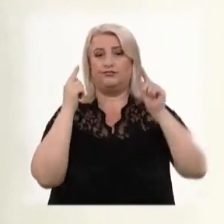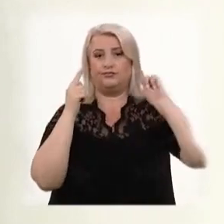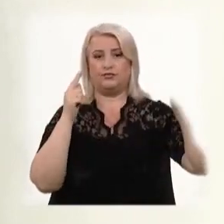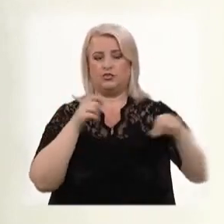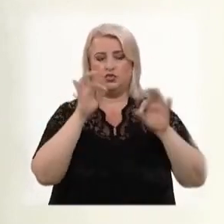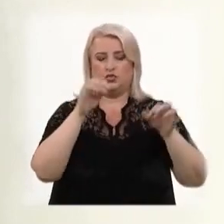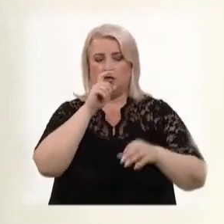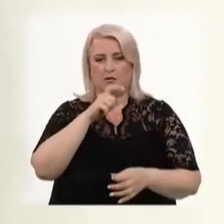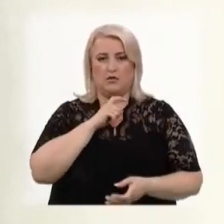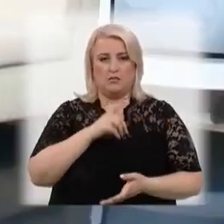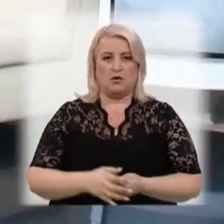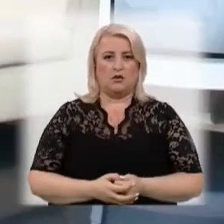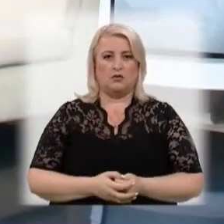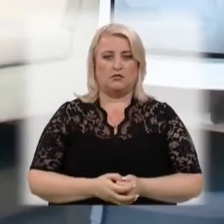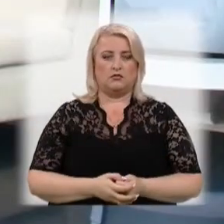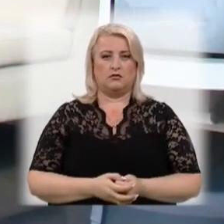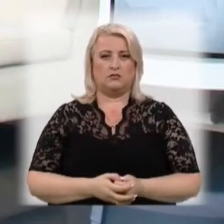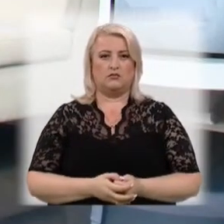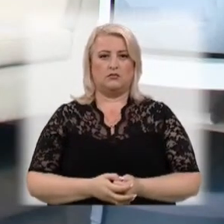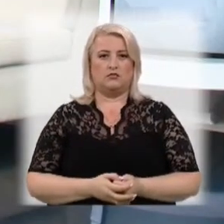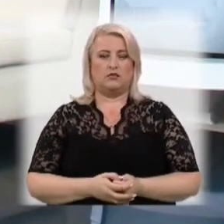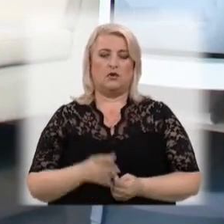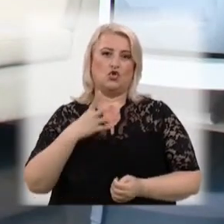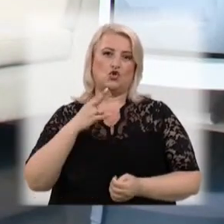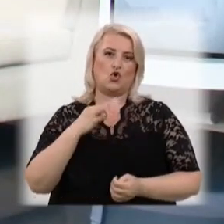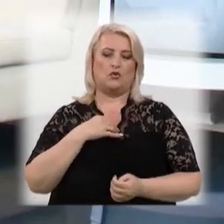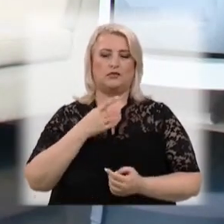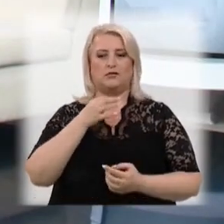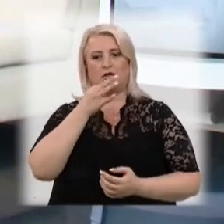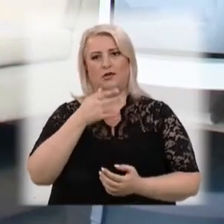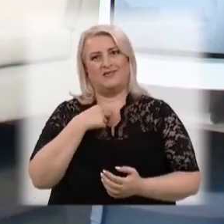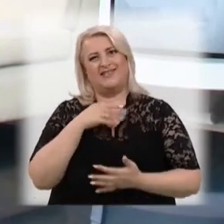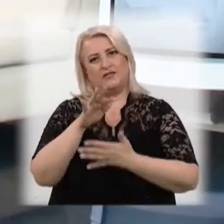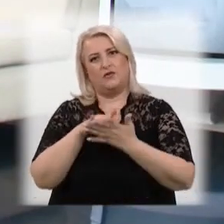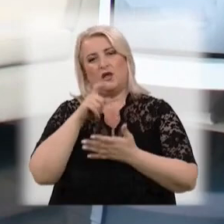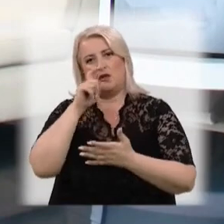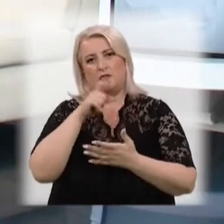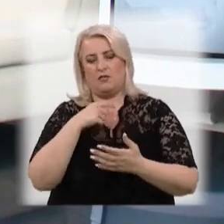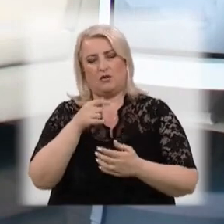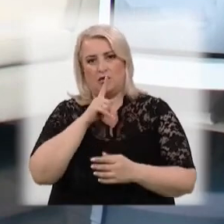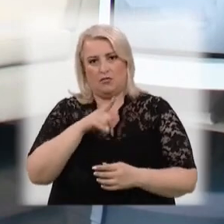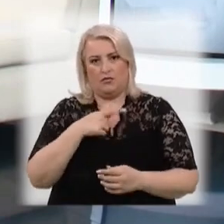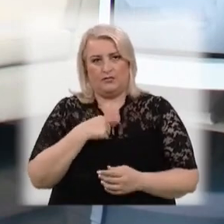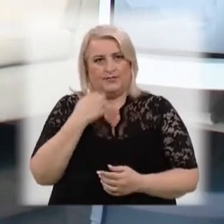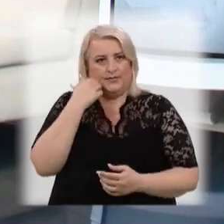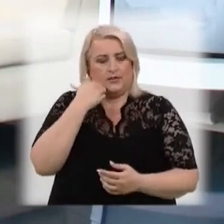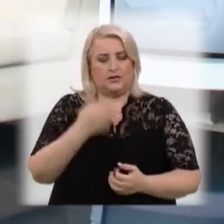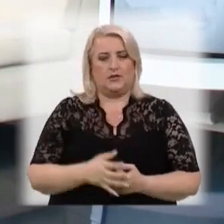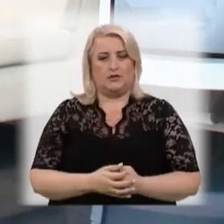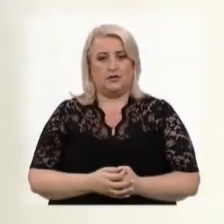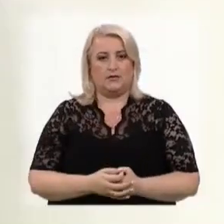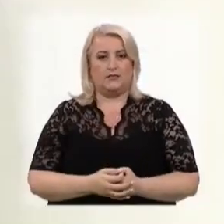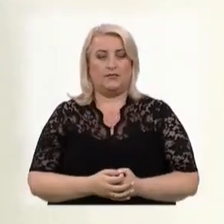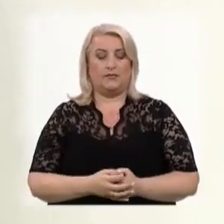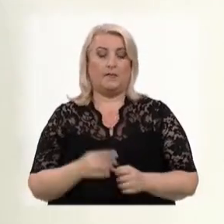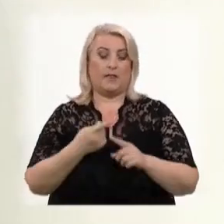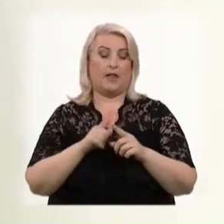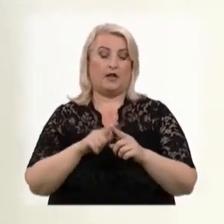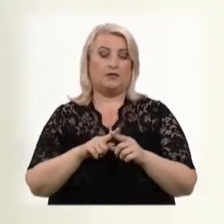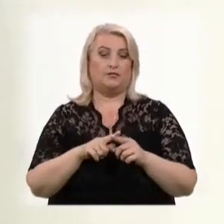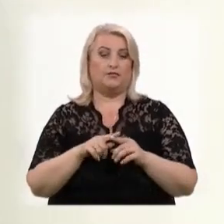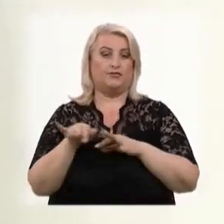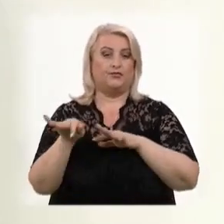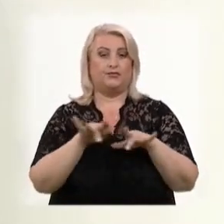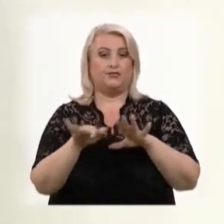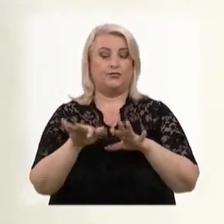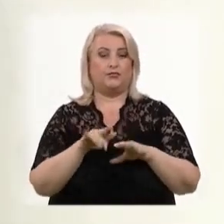directori și eu sunt rea nu știu ce înseamnă cep dorm acum nu e trei procente să dai respectiv acest element de